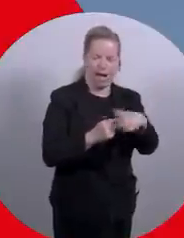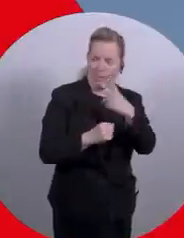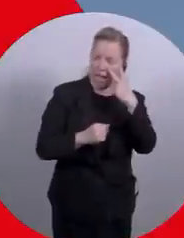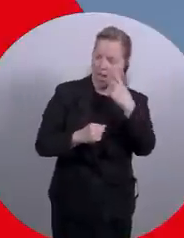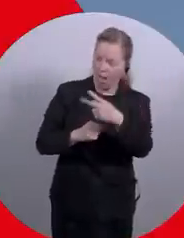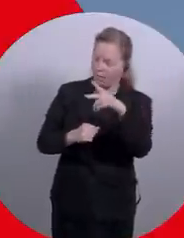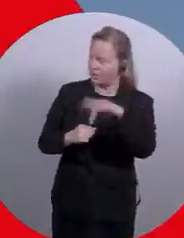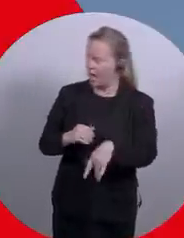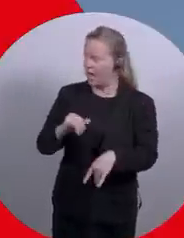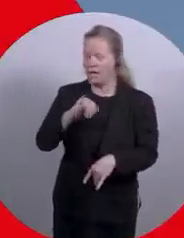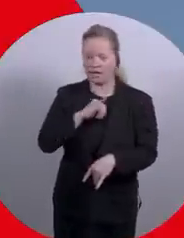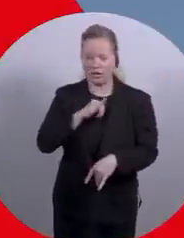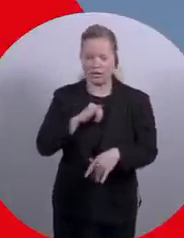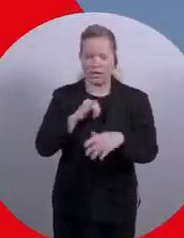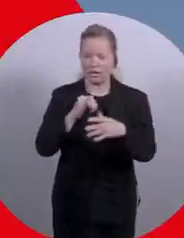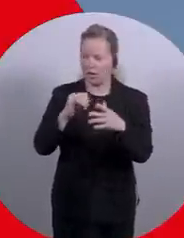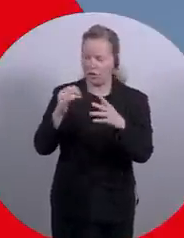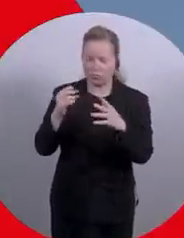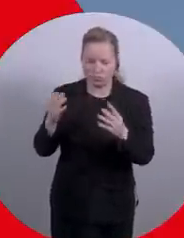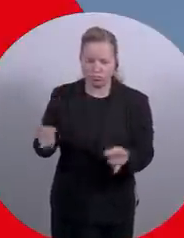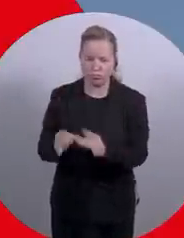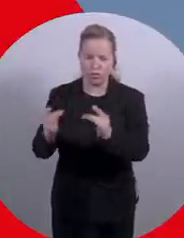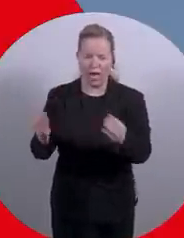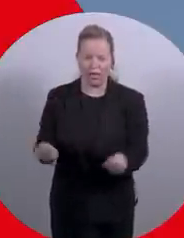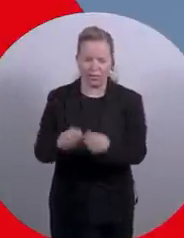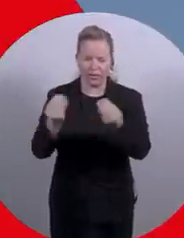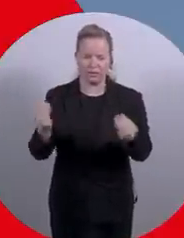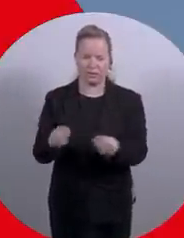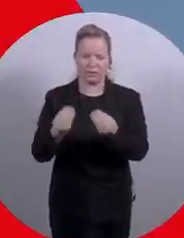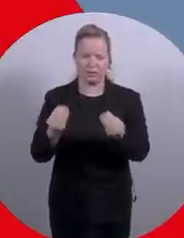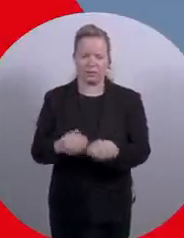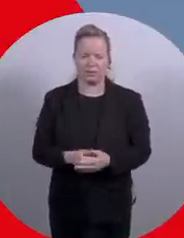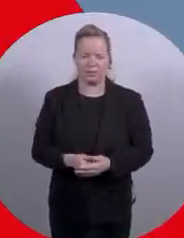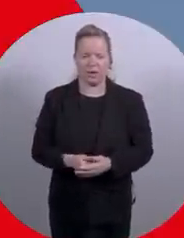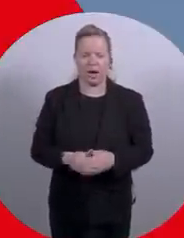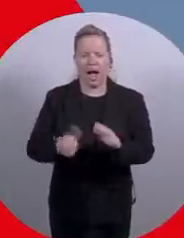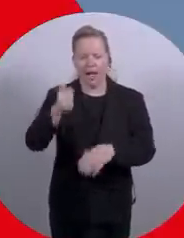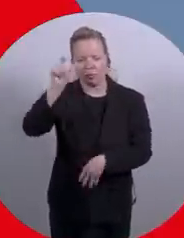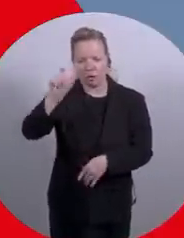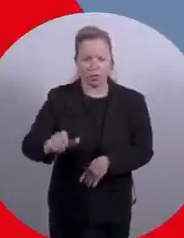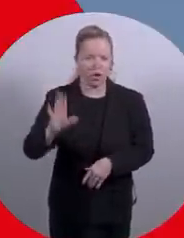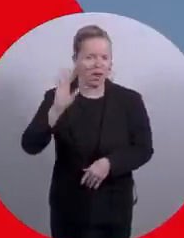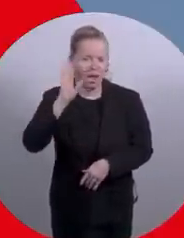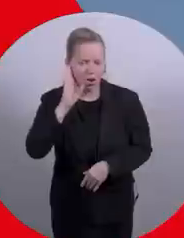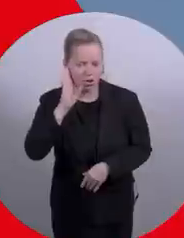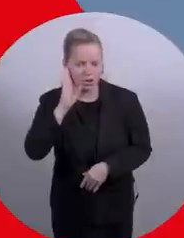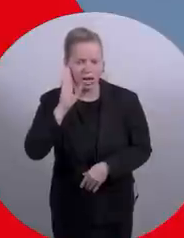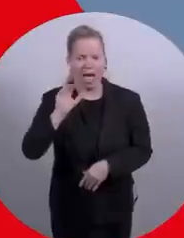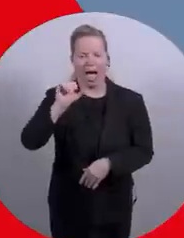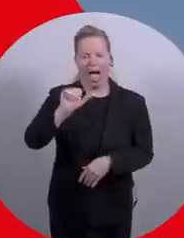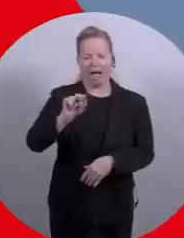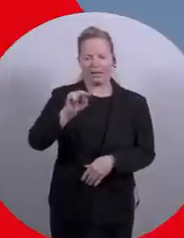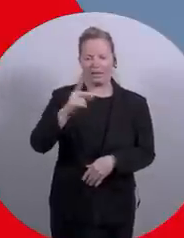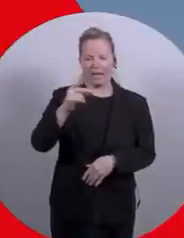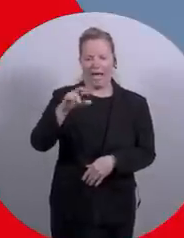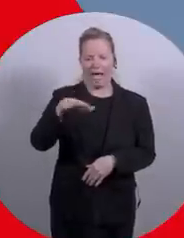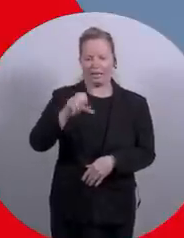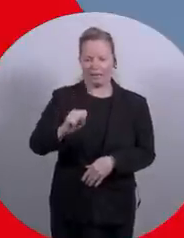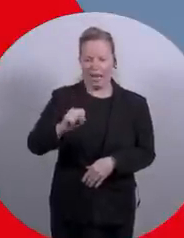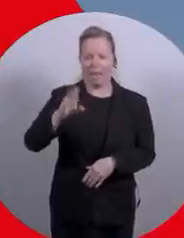da tut sich wieder mal was in der SPÖ zusammengekommen um einer Person zu lauschen nehme ich Andreas Gabler